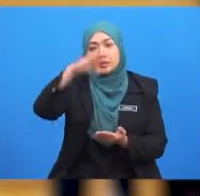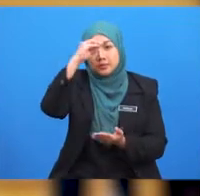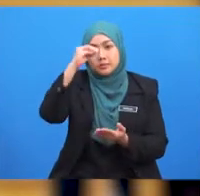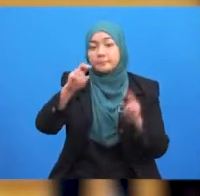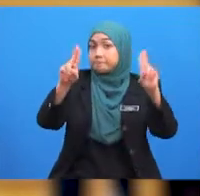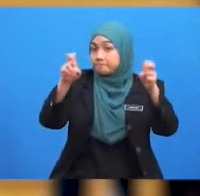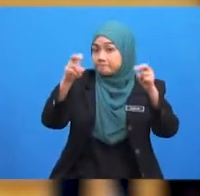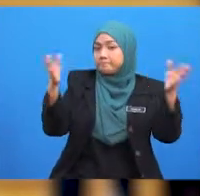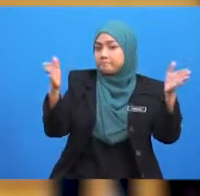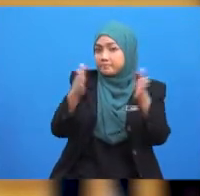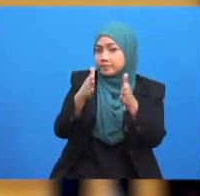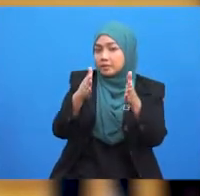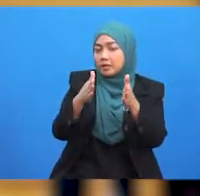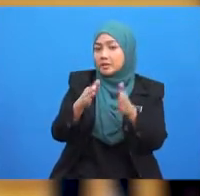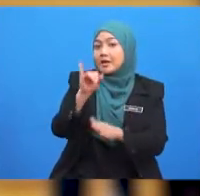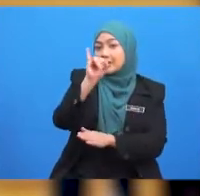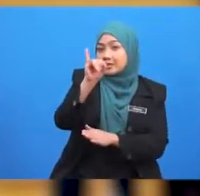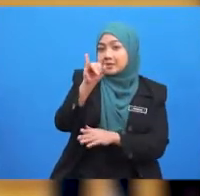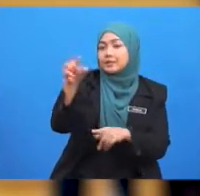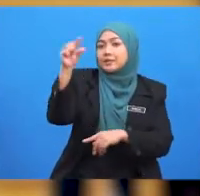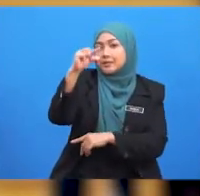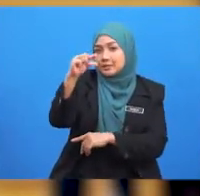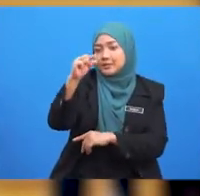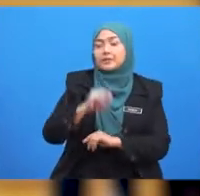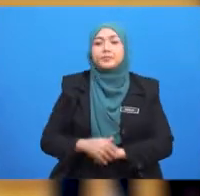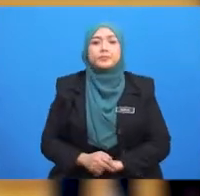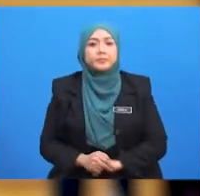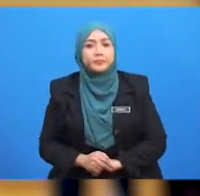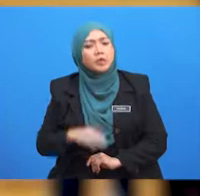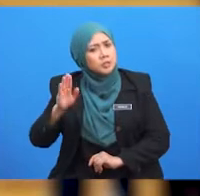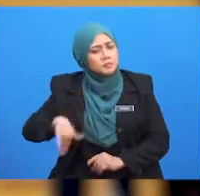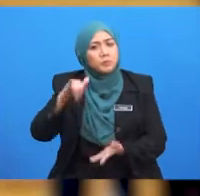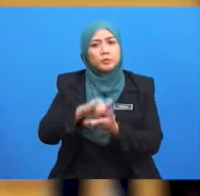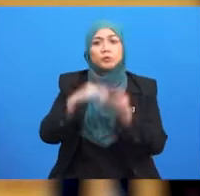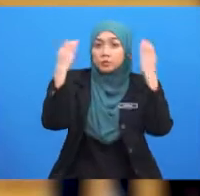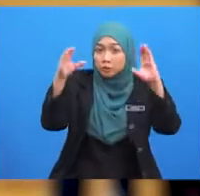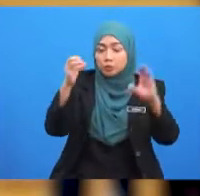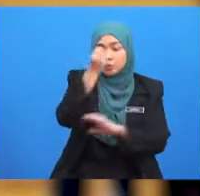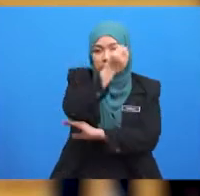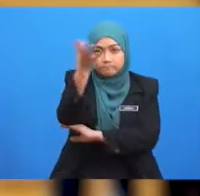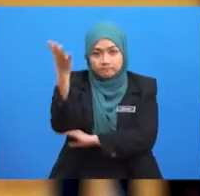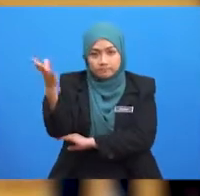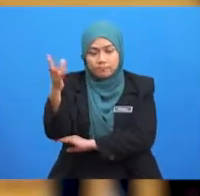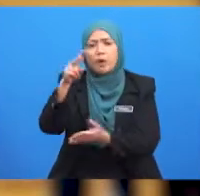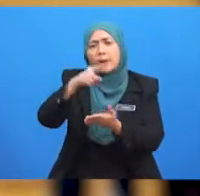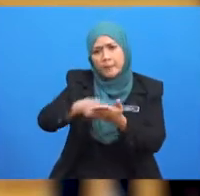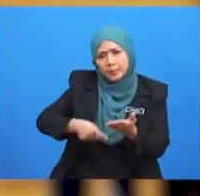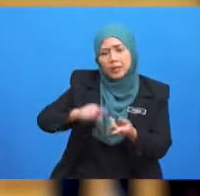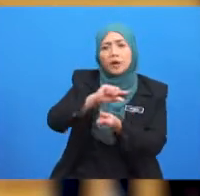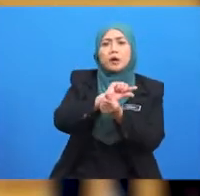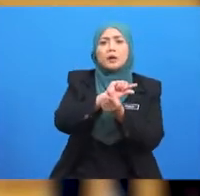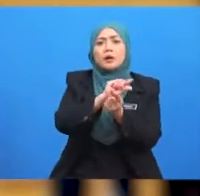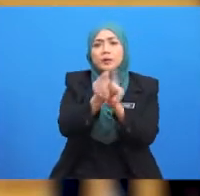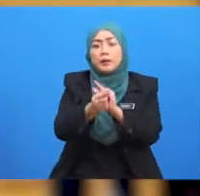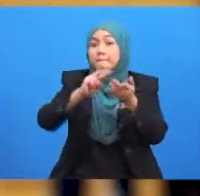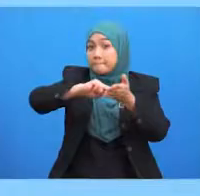topik indexqu by sebelum itu chegou Terangkan Apakah maksud indeks